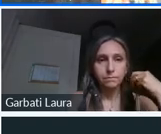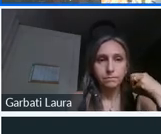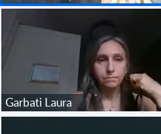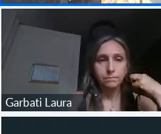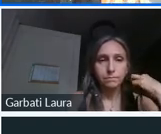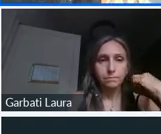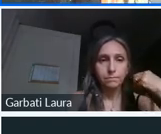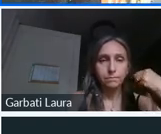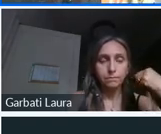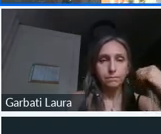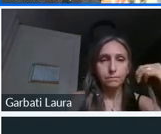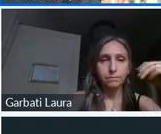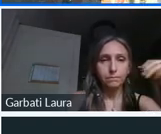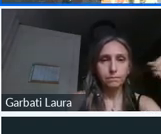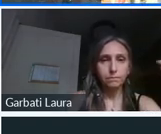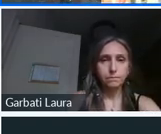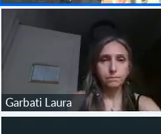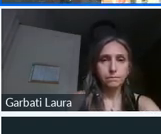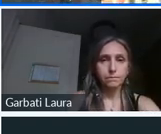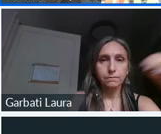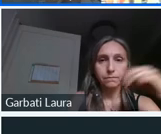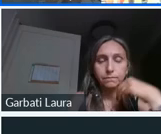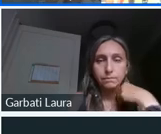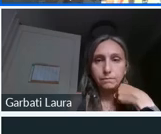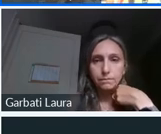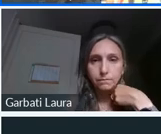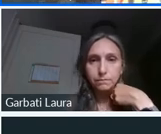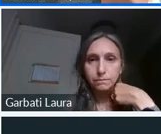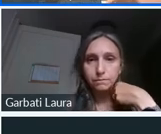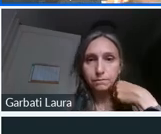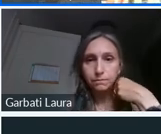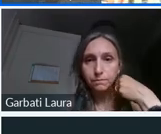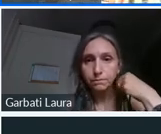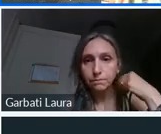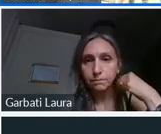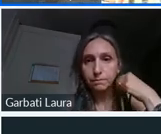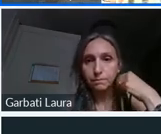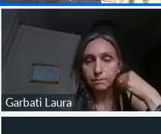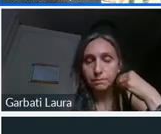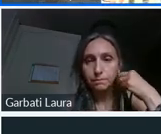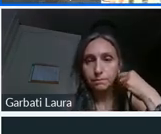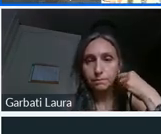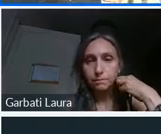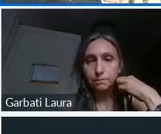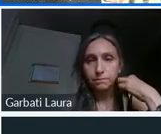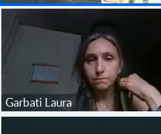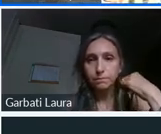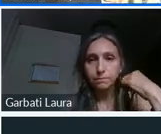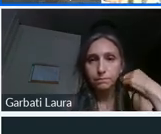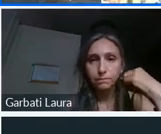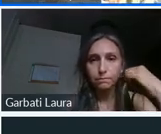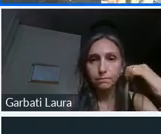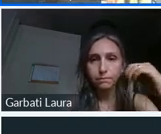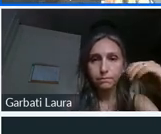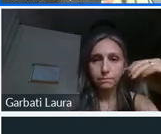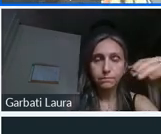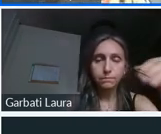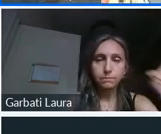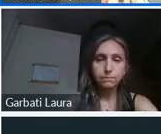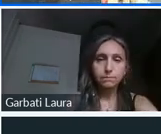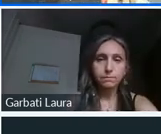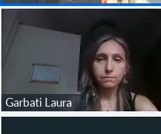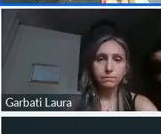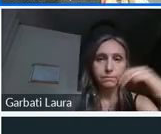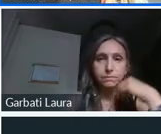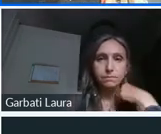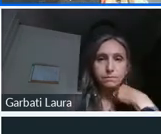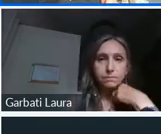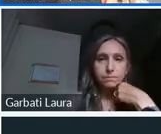invece quelli locali, che sono i geoportali, diciamo, della pubblica amministrazione locale,